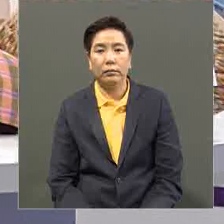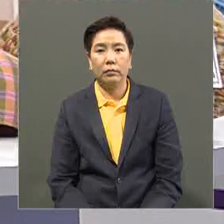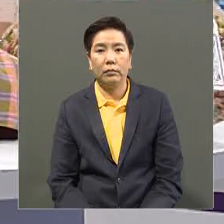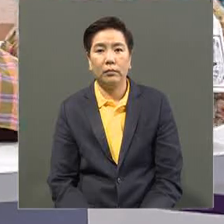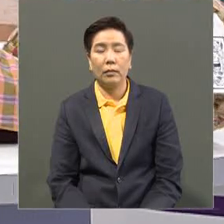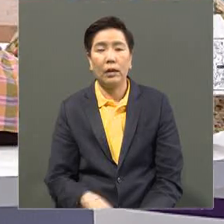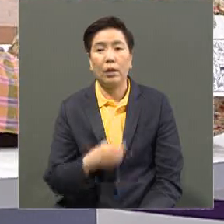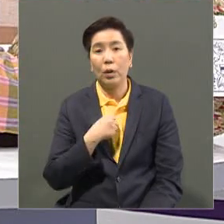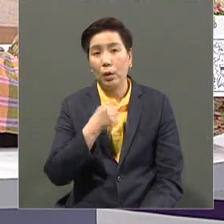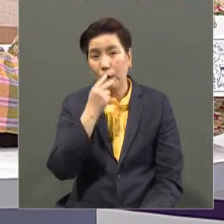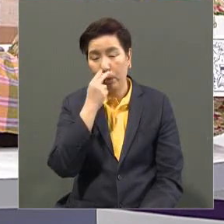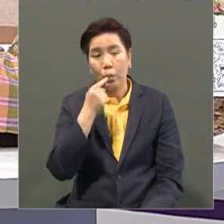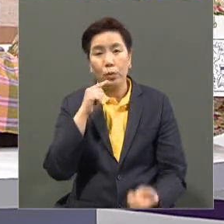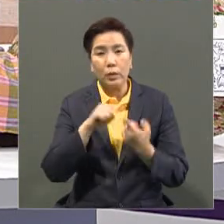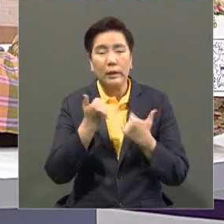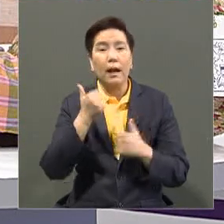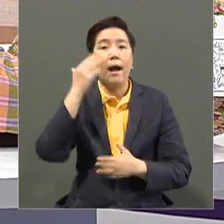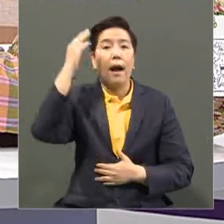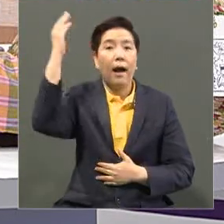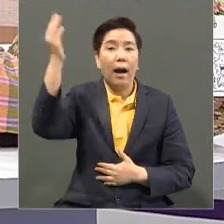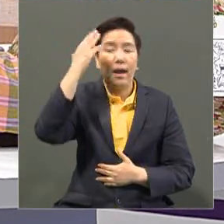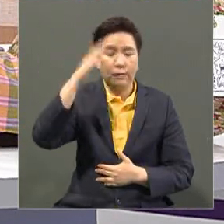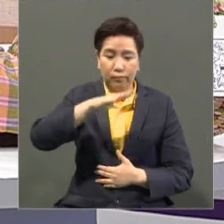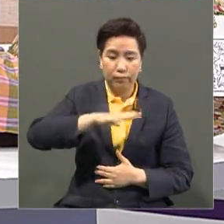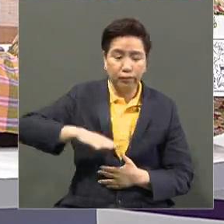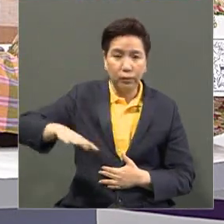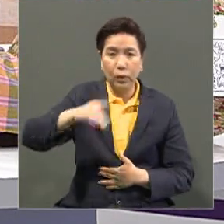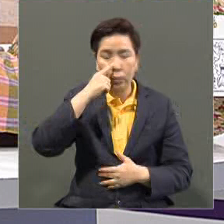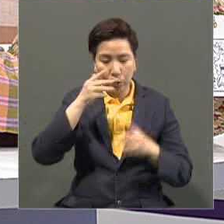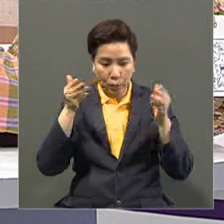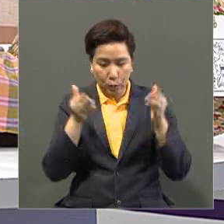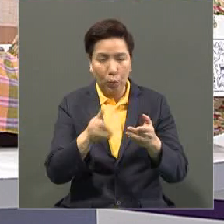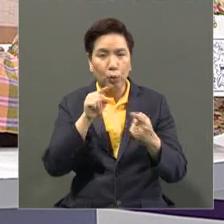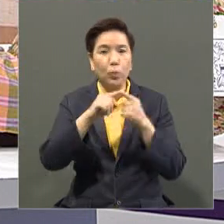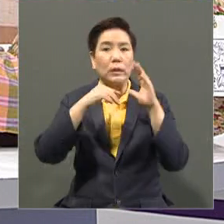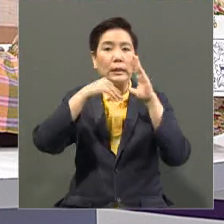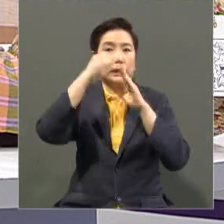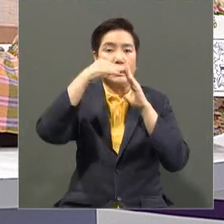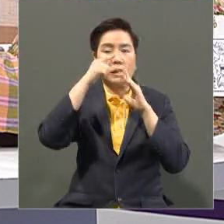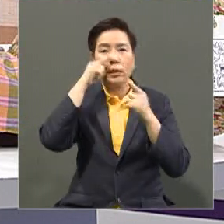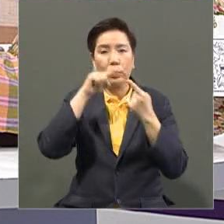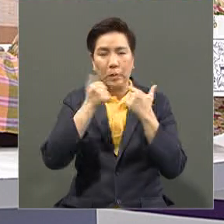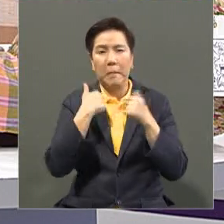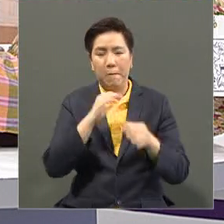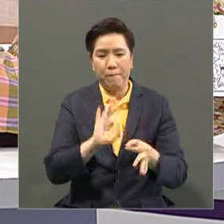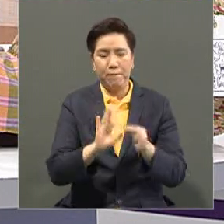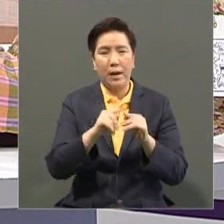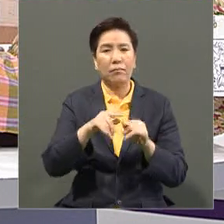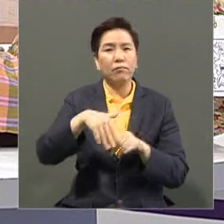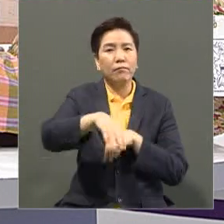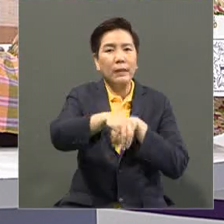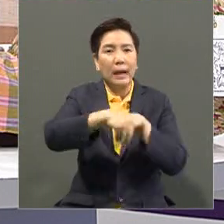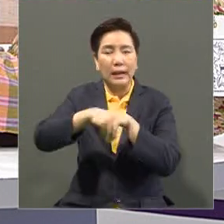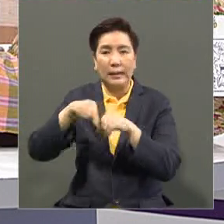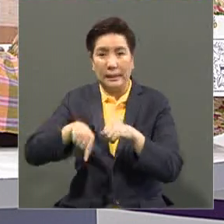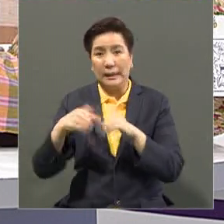อ่ะมาดูเรื่องของสภาพอากาศกันบ้างนะครับคุณผู้ชมโดยเฉพาะอย่างยิ่งเนี่ยต้องเจาะไปที่ภาคเหนือนะฮะเพราะว่ามักจะมีไฟป่าเกิดขึ้นแต่